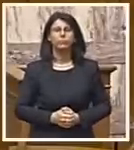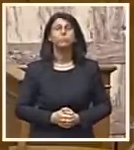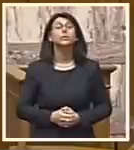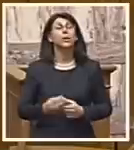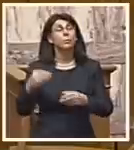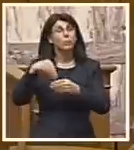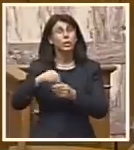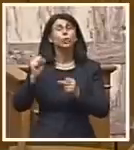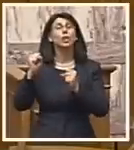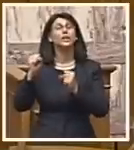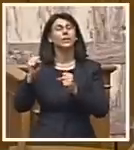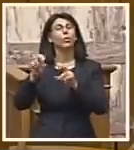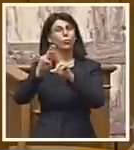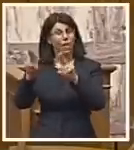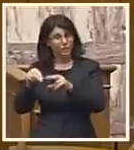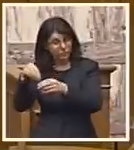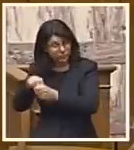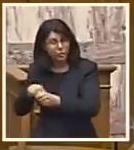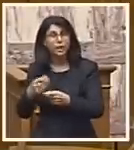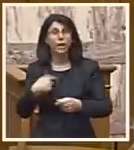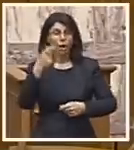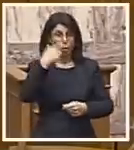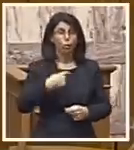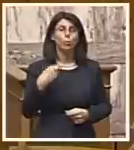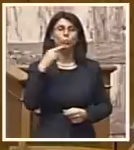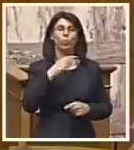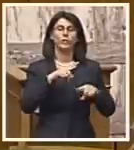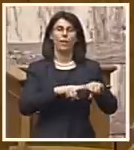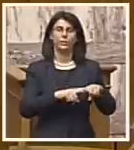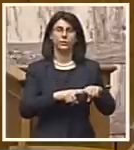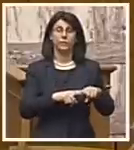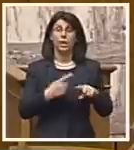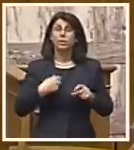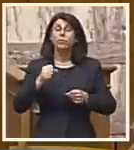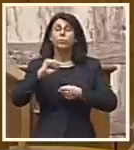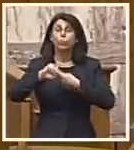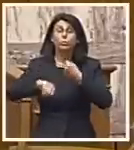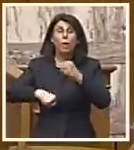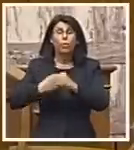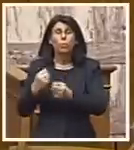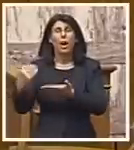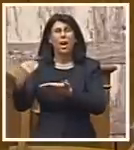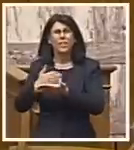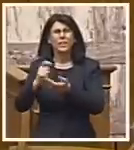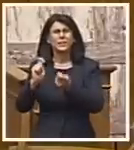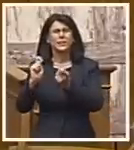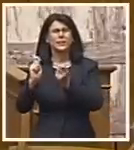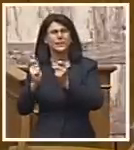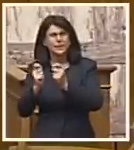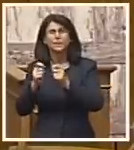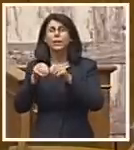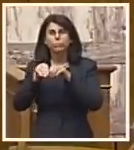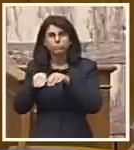Διεθνούς και ως πρωθυπουργός της χώρας, για να χτυπήσουμε την αδικία και ανισότητα και σε παγκόσμιο